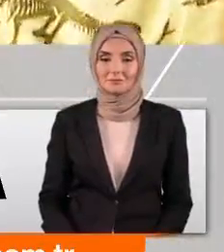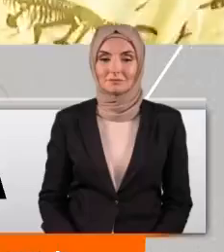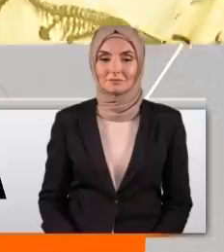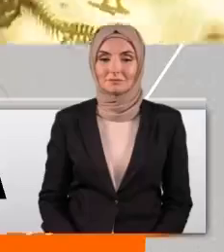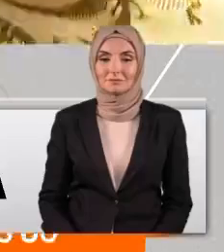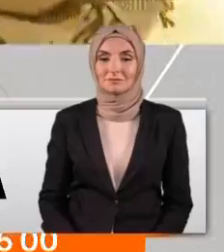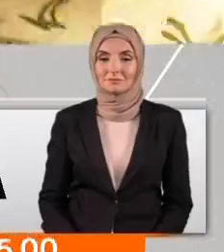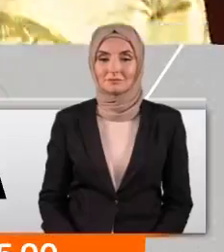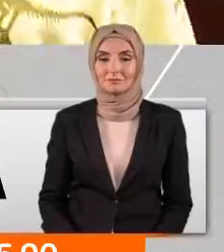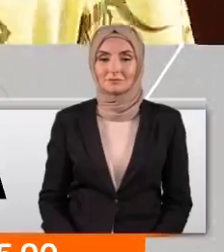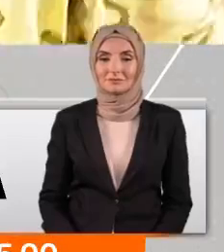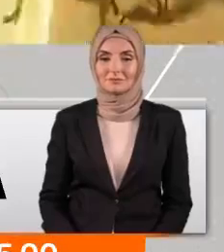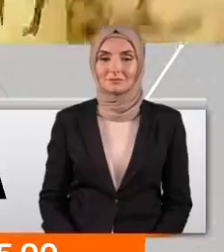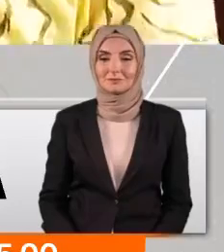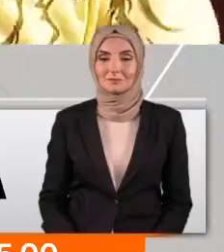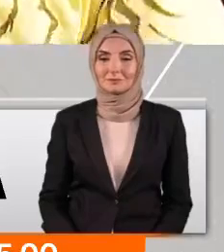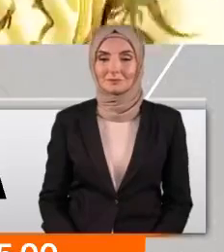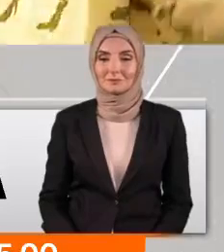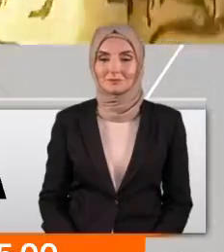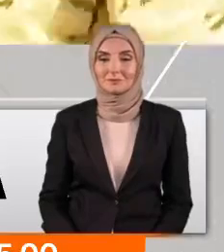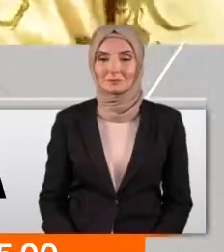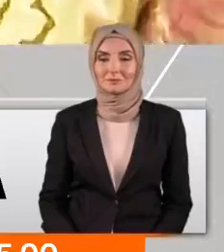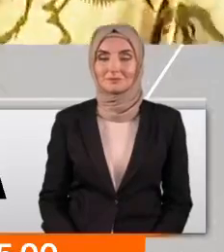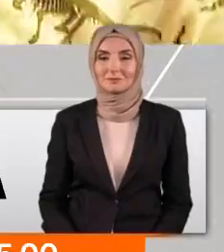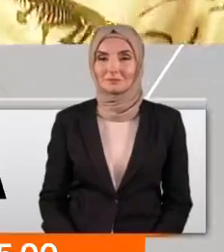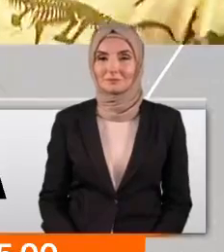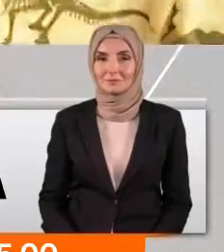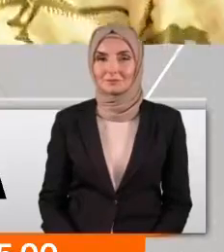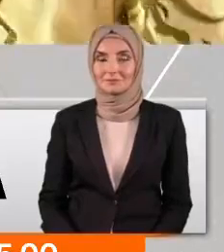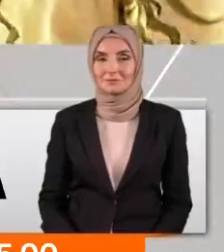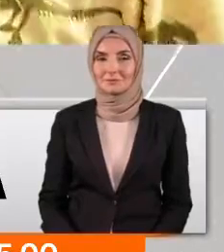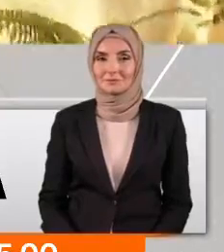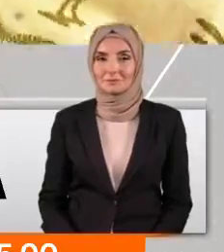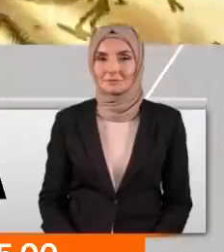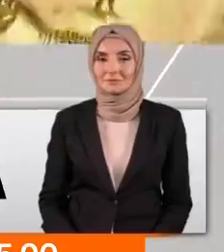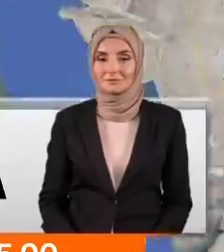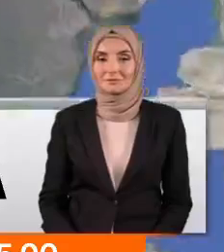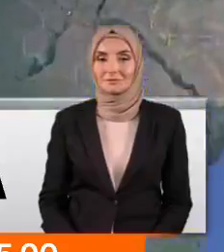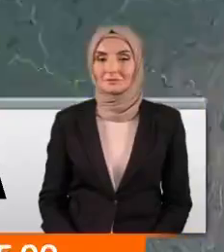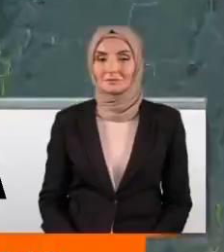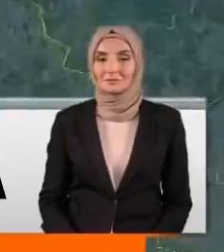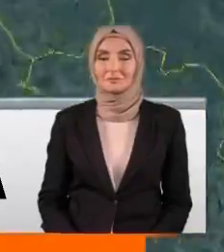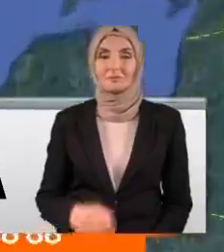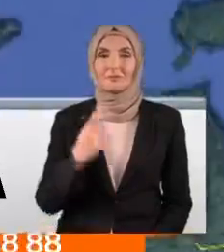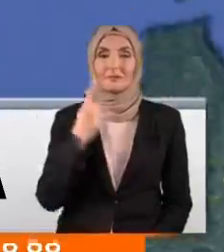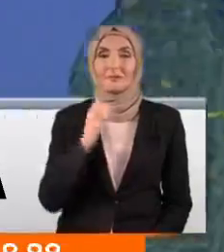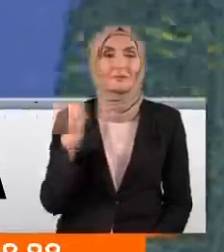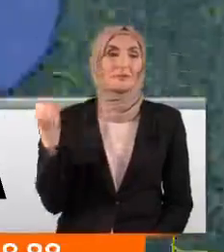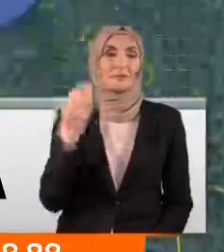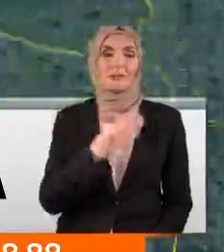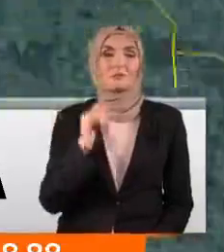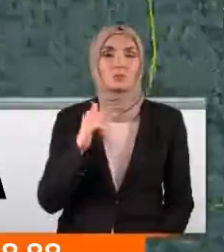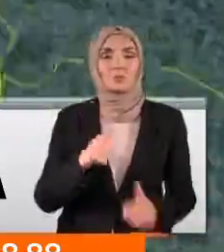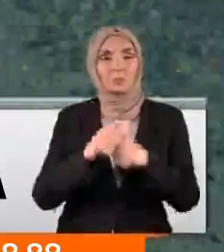Zamanları hakkında çok ilgili bir çocuğum. Tarihi dinozorlar, tarihi öncesi dinozorlar falan. Binlerce mil kat